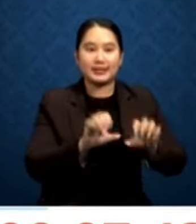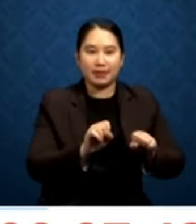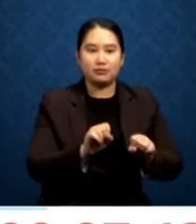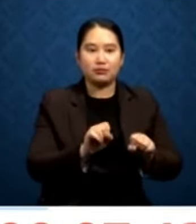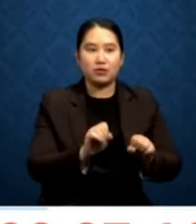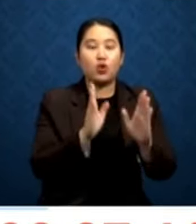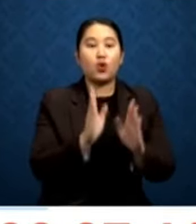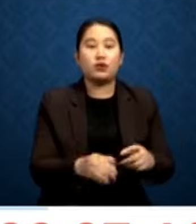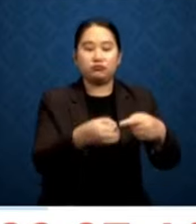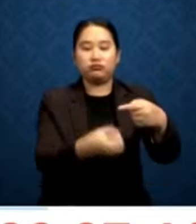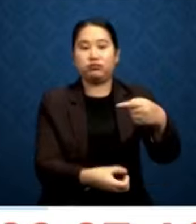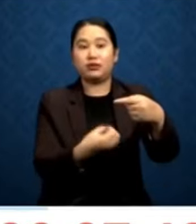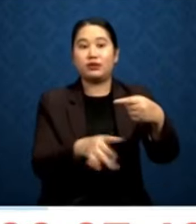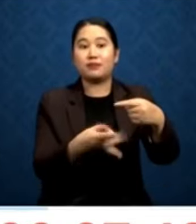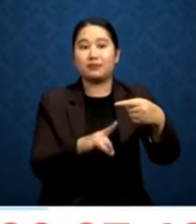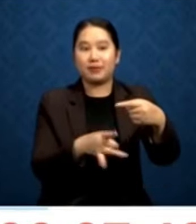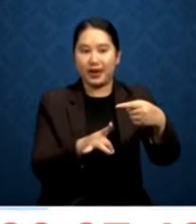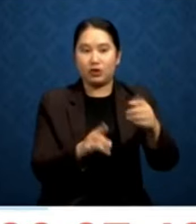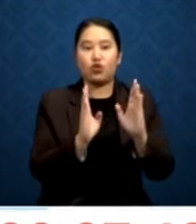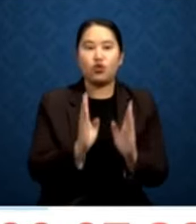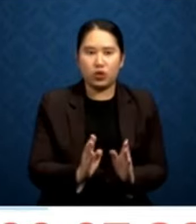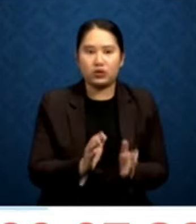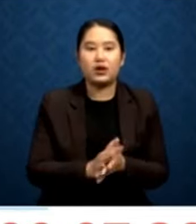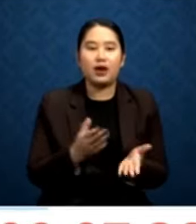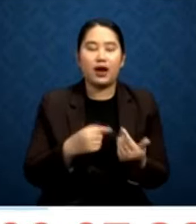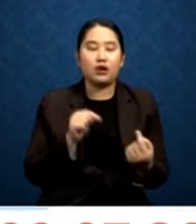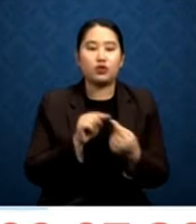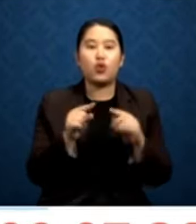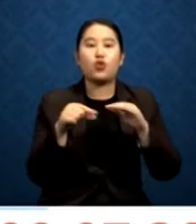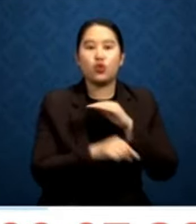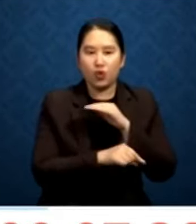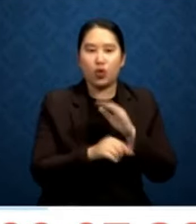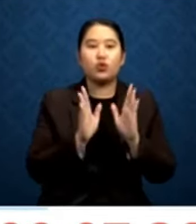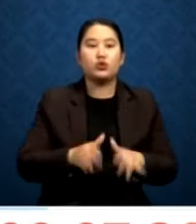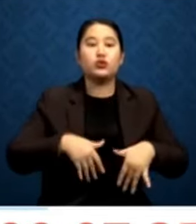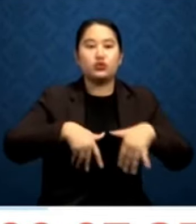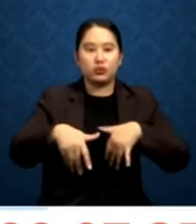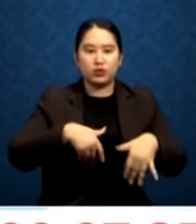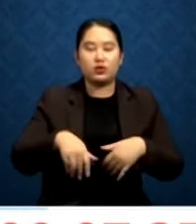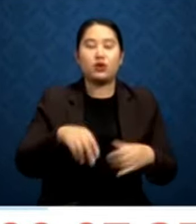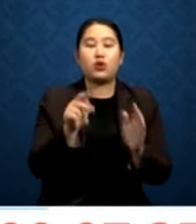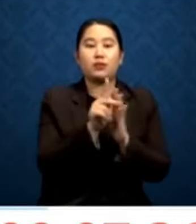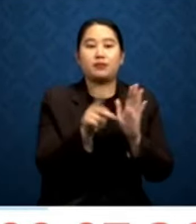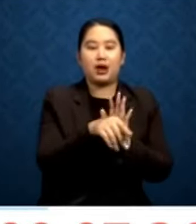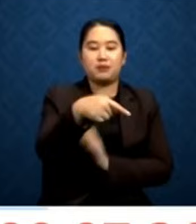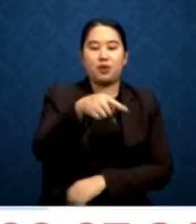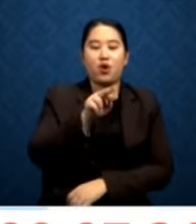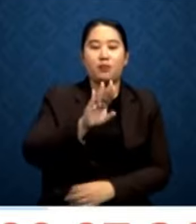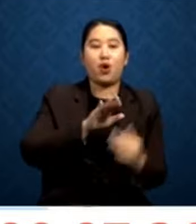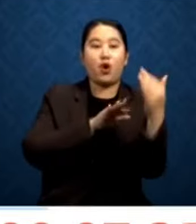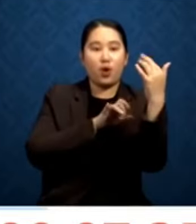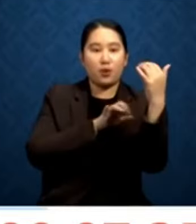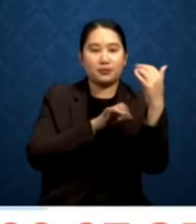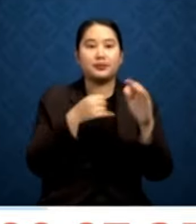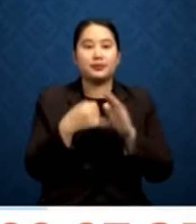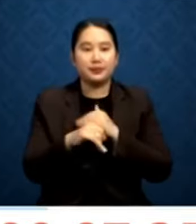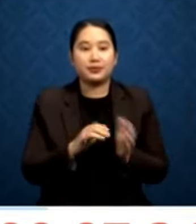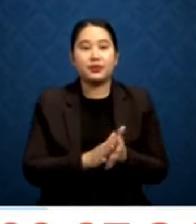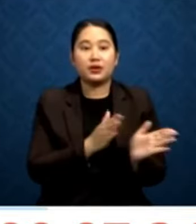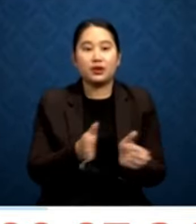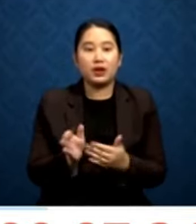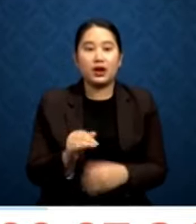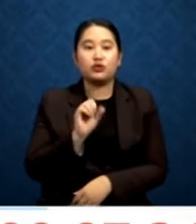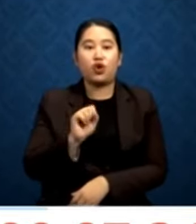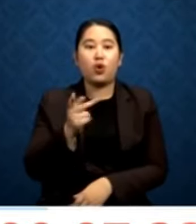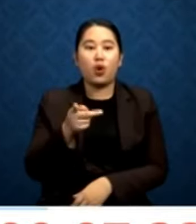หา 18 ตรายแลวก็มีขอหาในการชอบโงประชาชนะพระบอคอพวเตอ์นวเดีวกันนั้นเอง ทางสอข